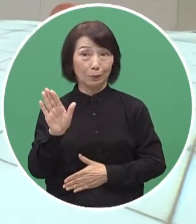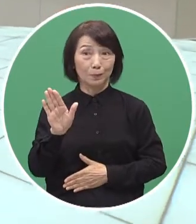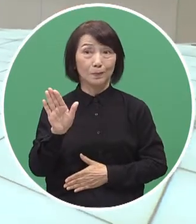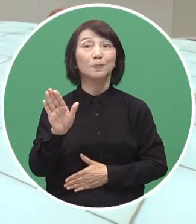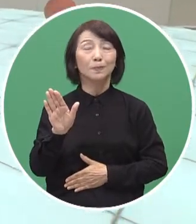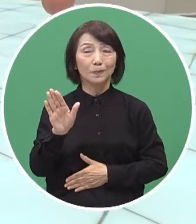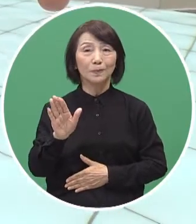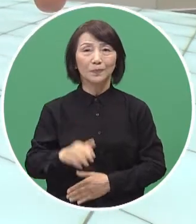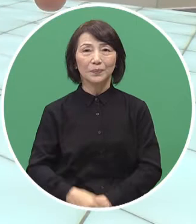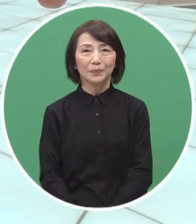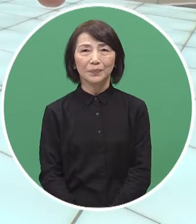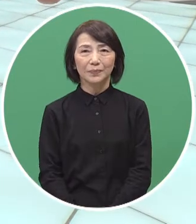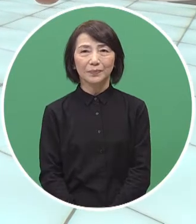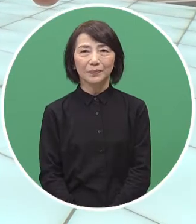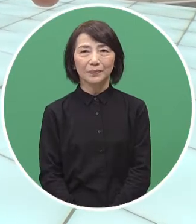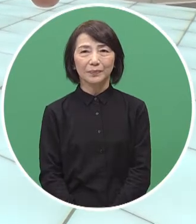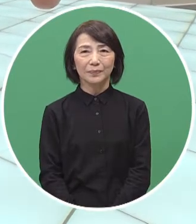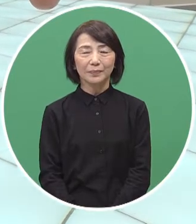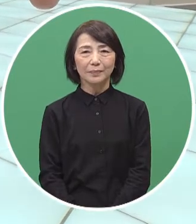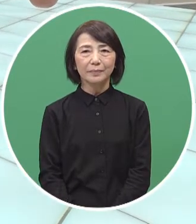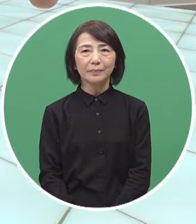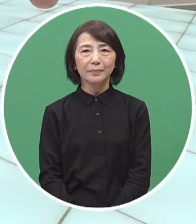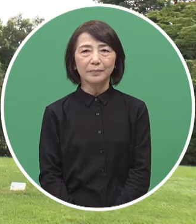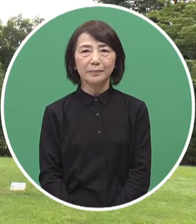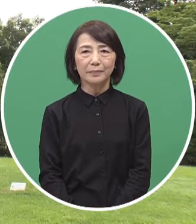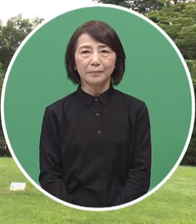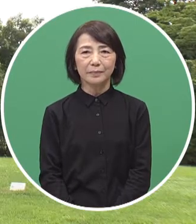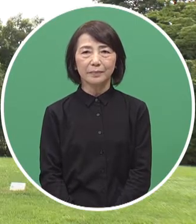ようなこういうのを作っています。